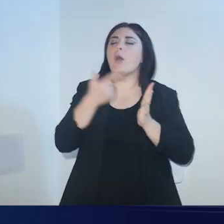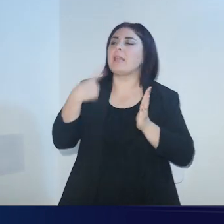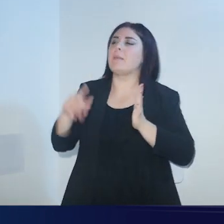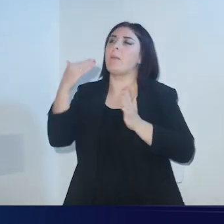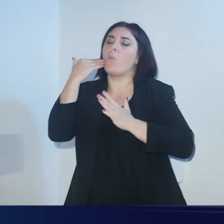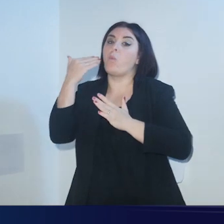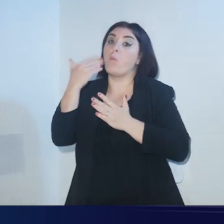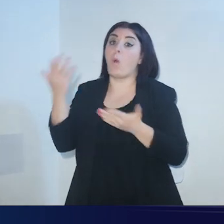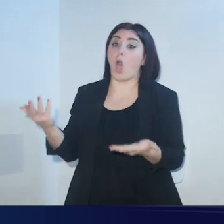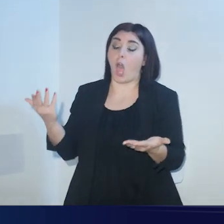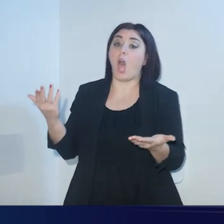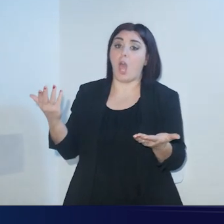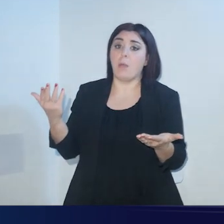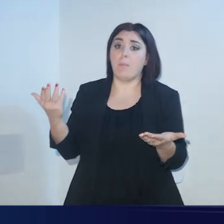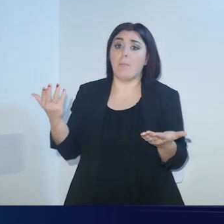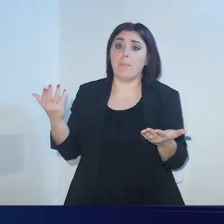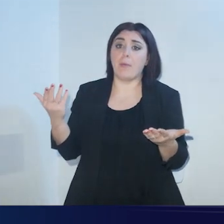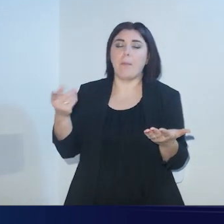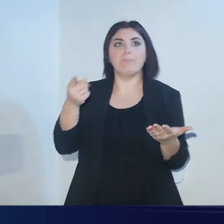Basti pensare